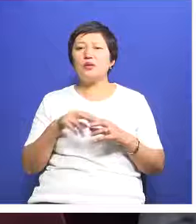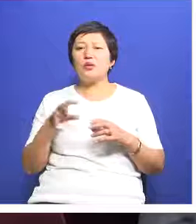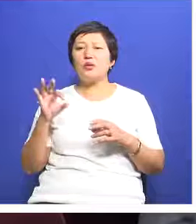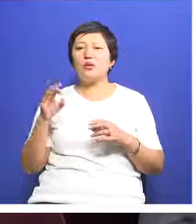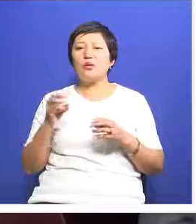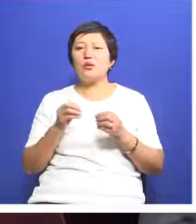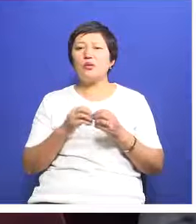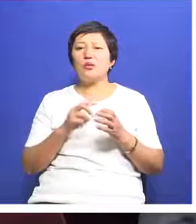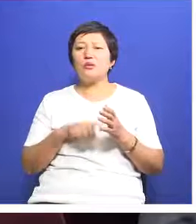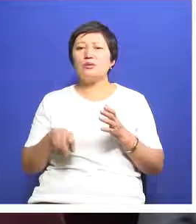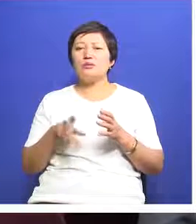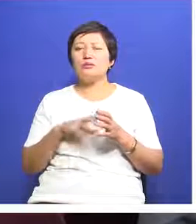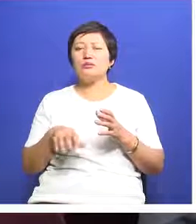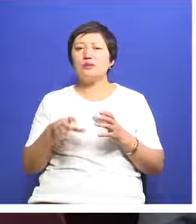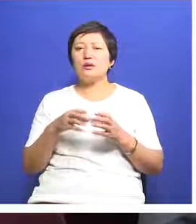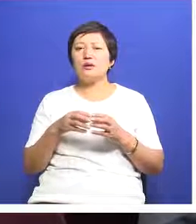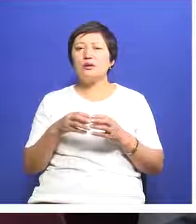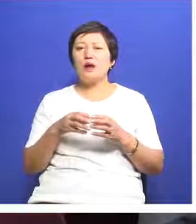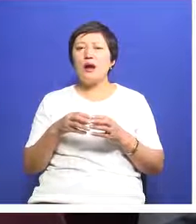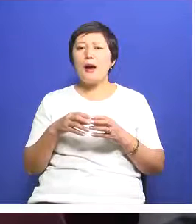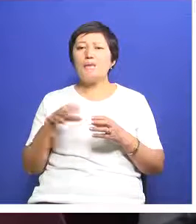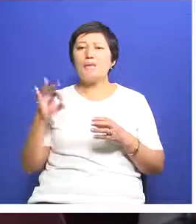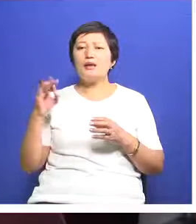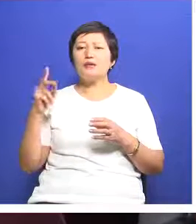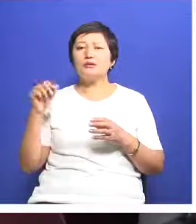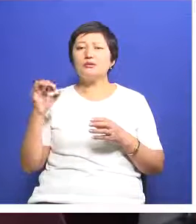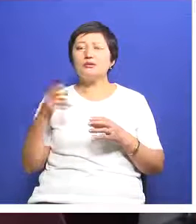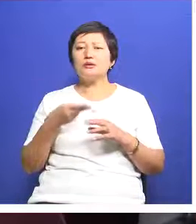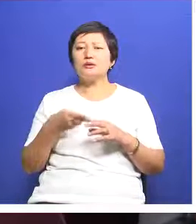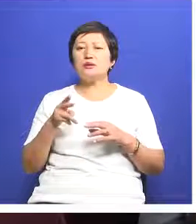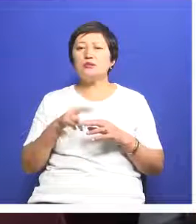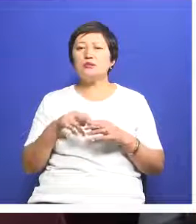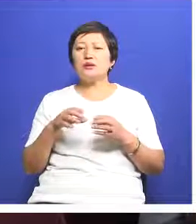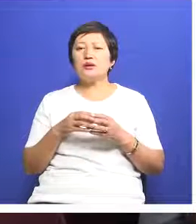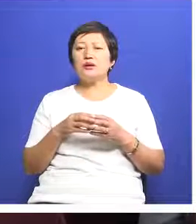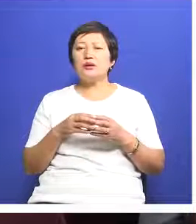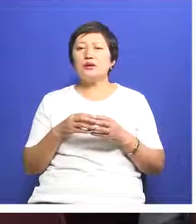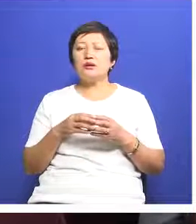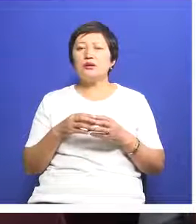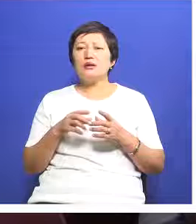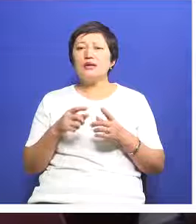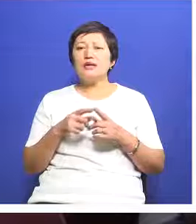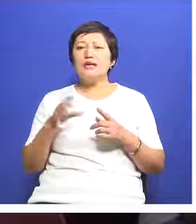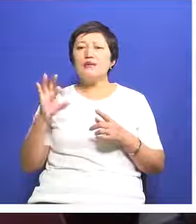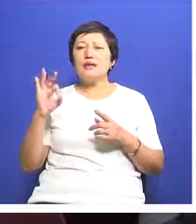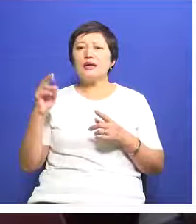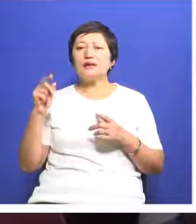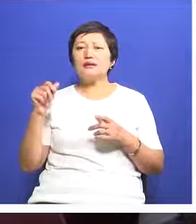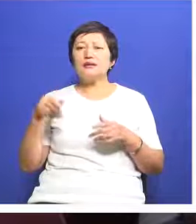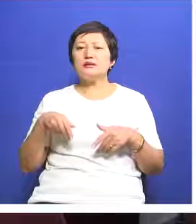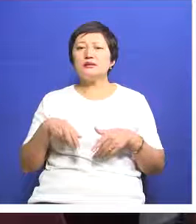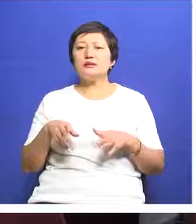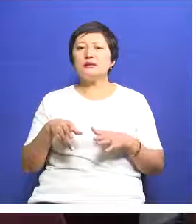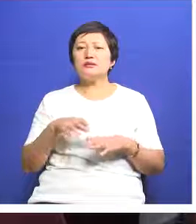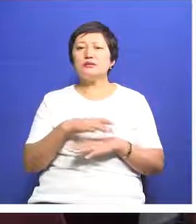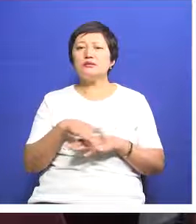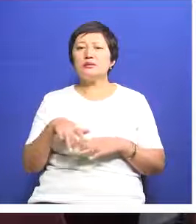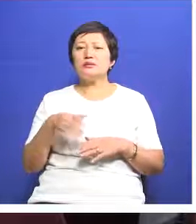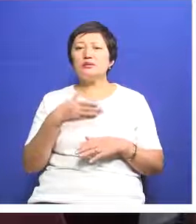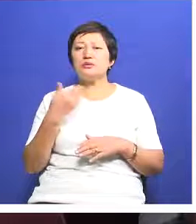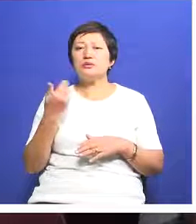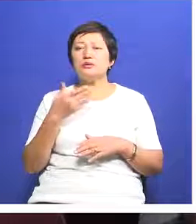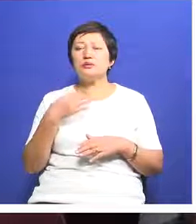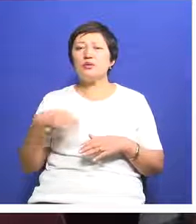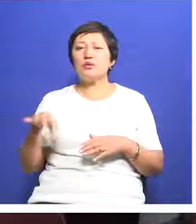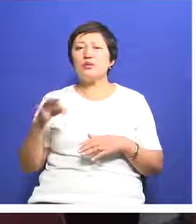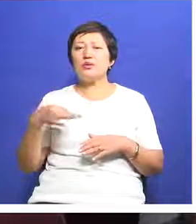алаңшасына 19.600.000. Өз проектінің өзі сондай ма? Проектінің өзі сондай. Так, мынаған да сметасы бар ма тротуардың? Сметасы жоқ. Бұл жерде